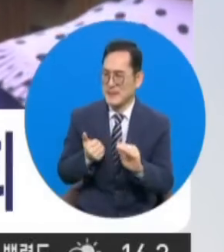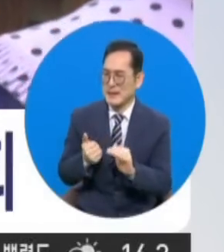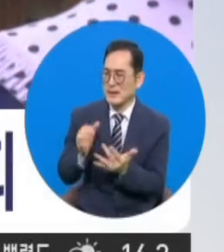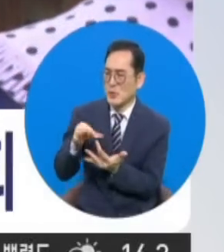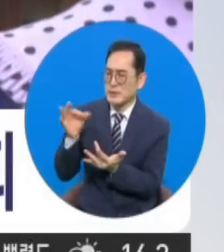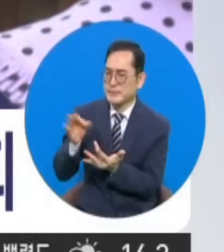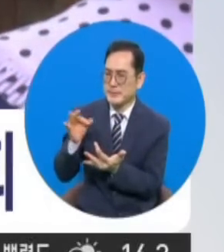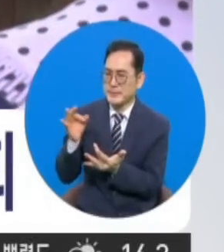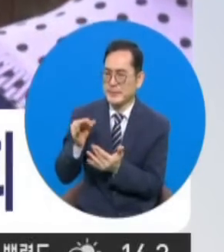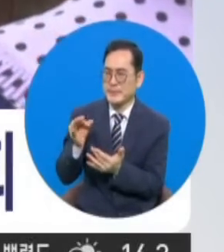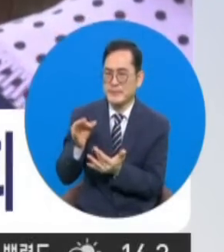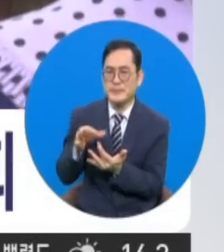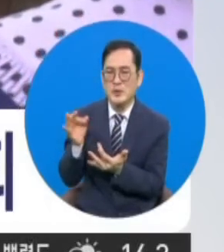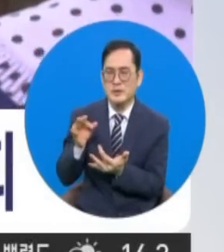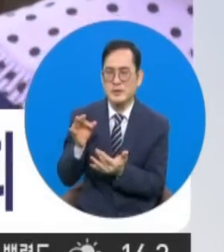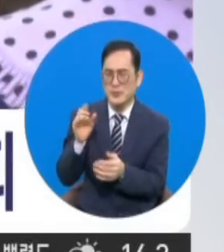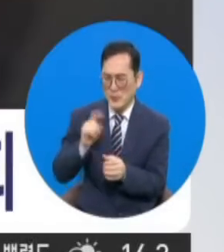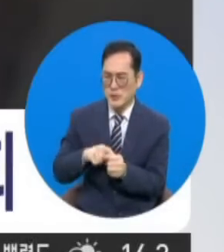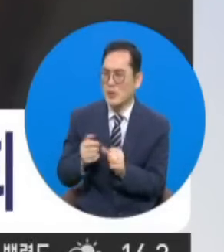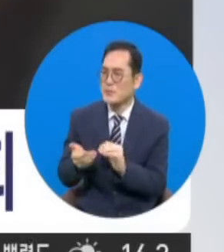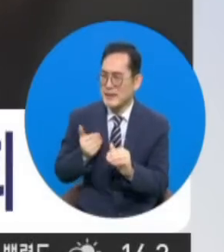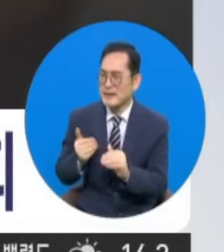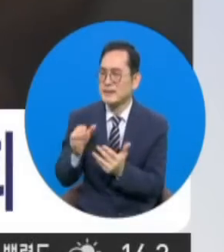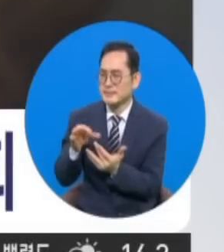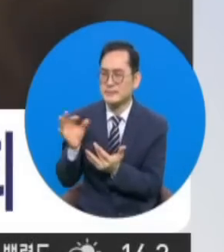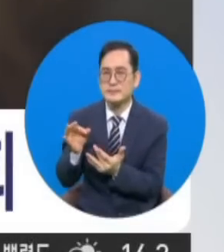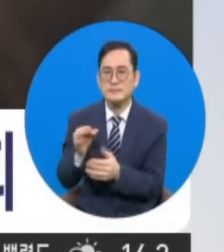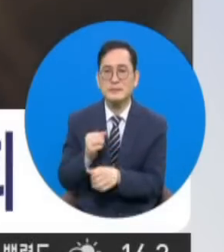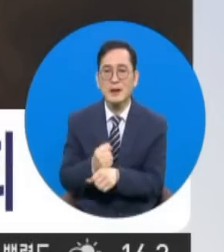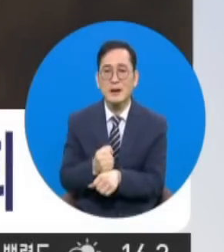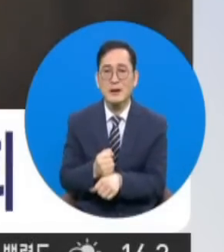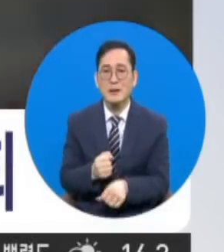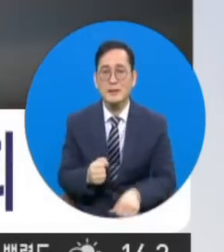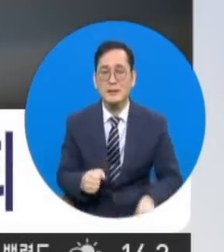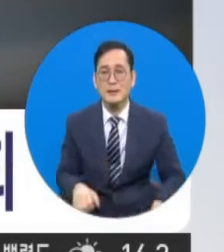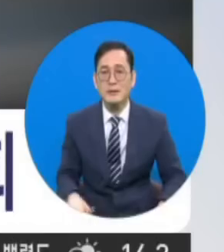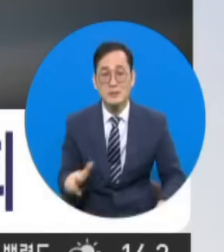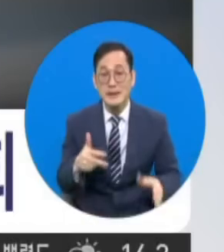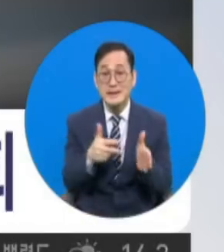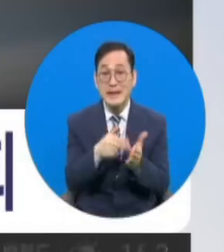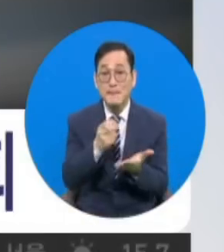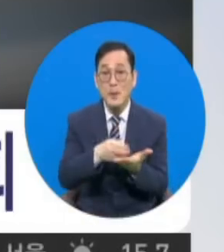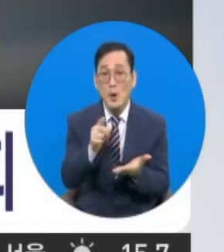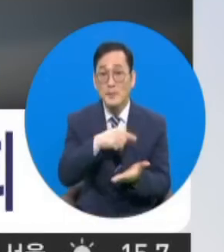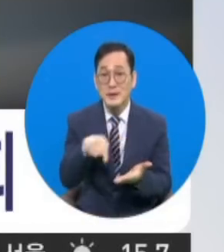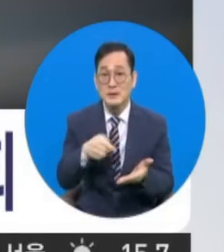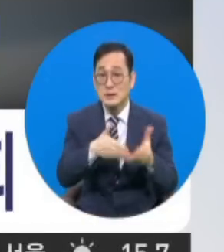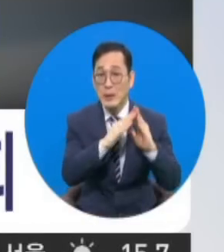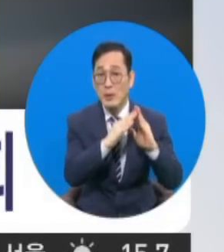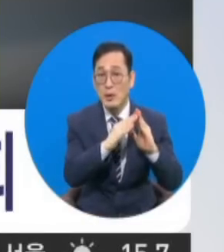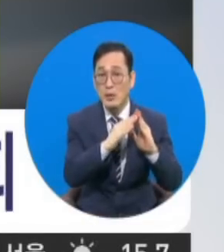사람이 필요할까 그리고 일각에서 보면 이게 재단법인으로 만들려고 하는데 지금 현재는 책을 삼은 영수증이